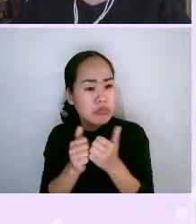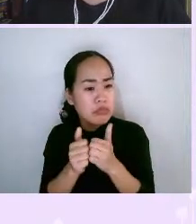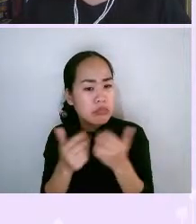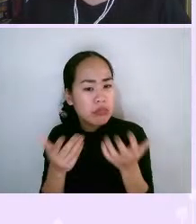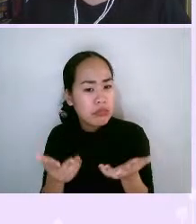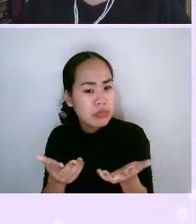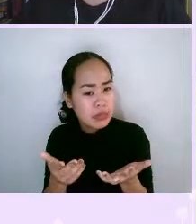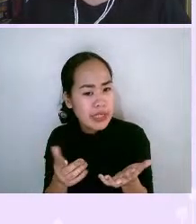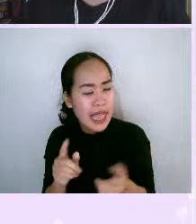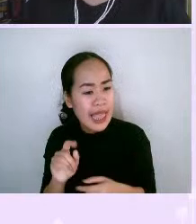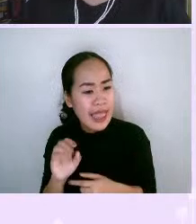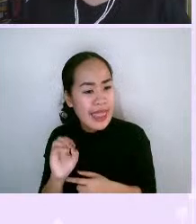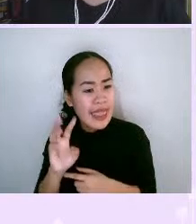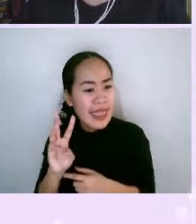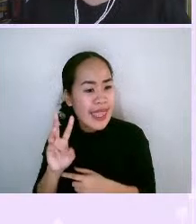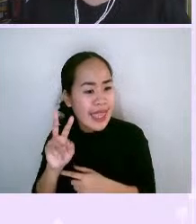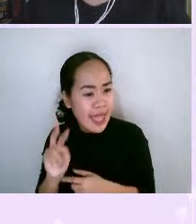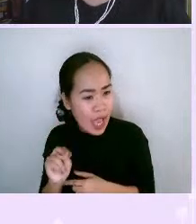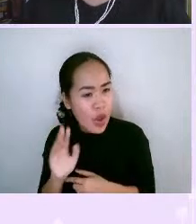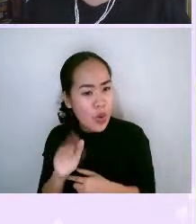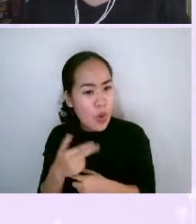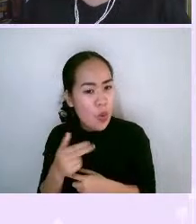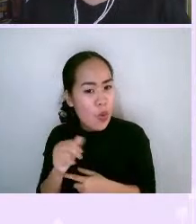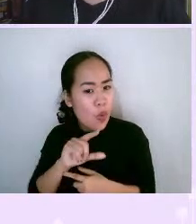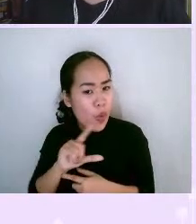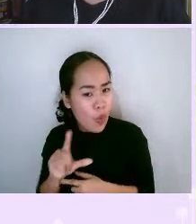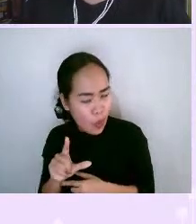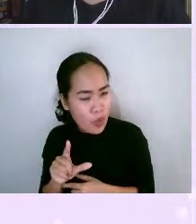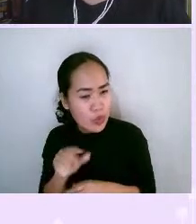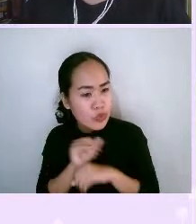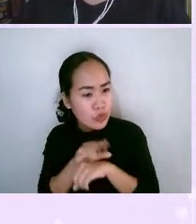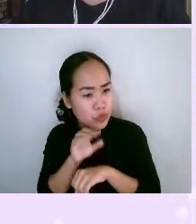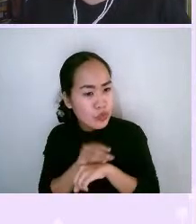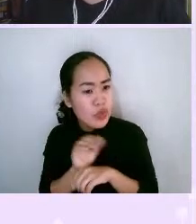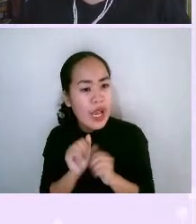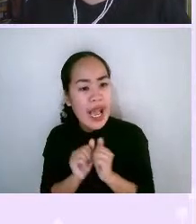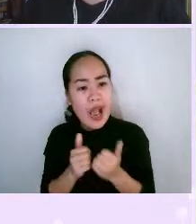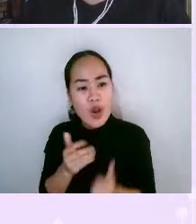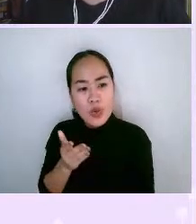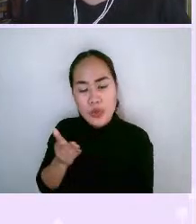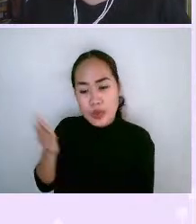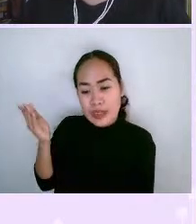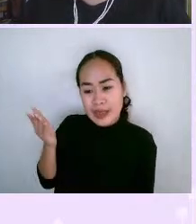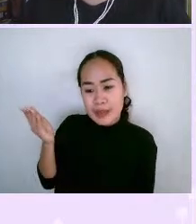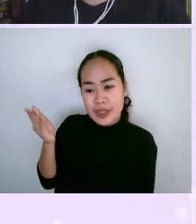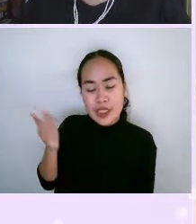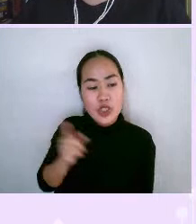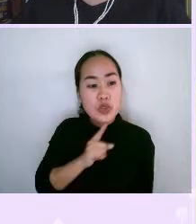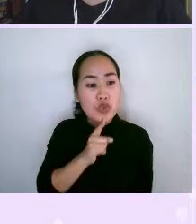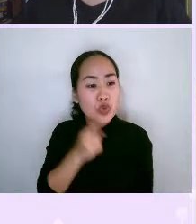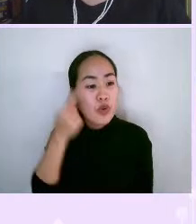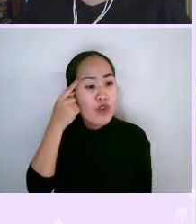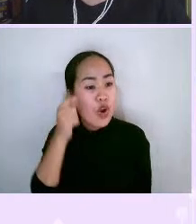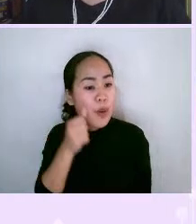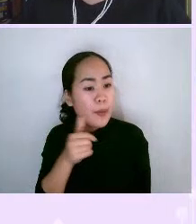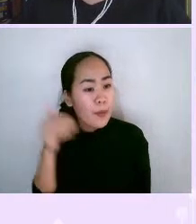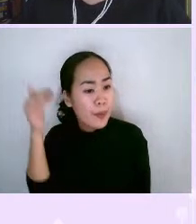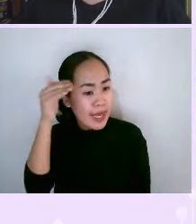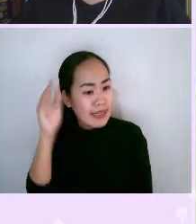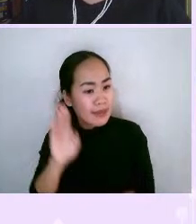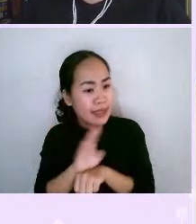town hall consultation na ang ating mga speakers ay mga kababaihang negosyante